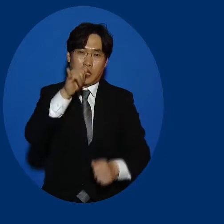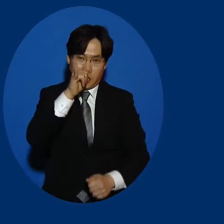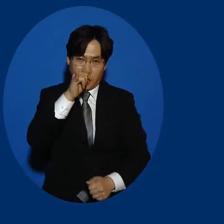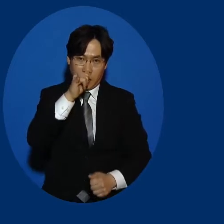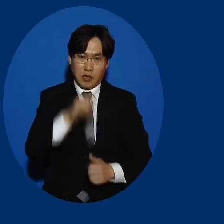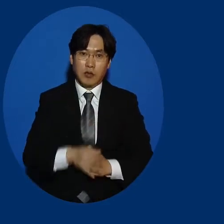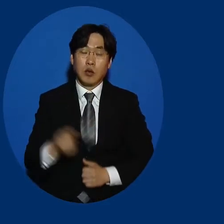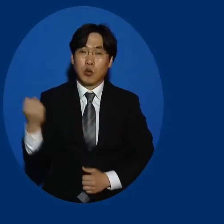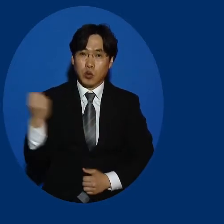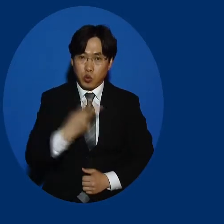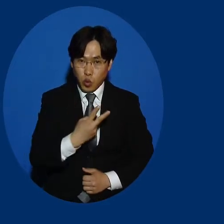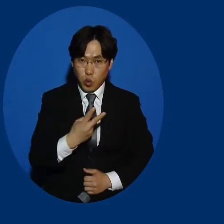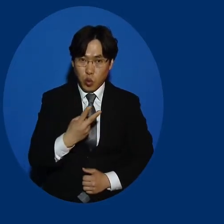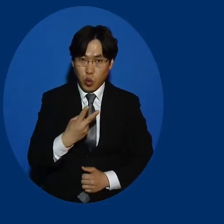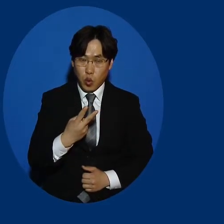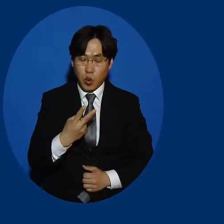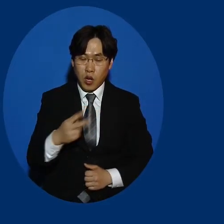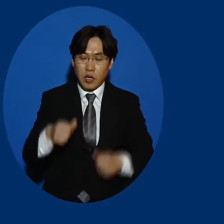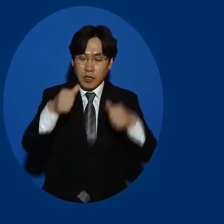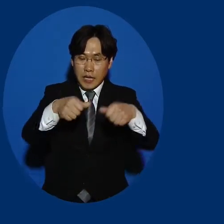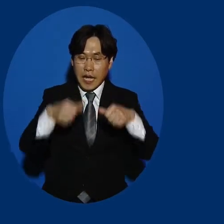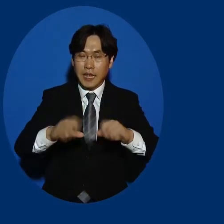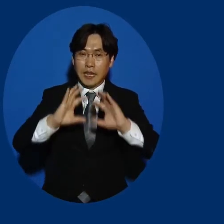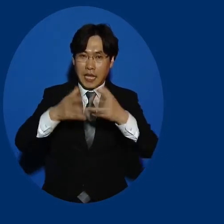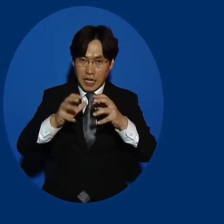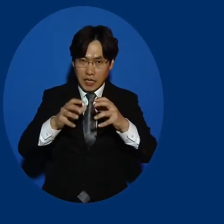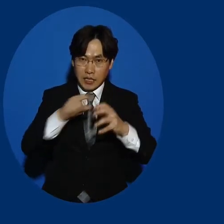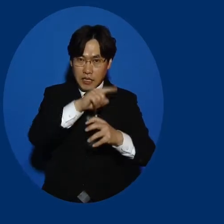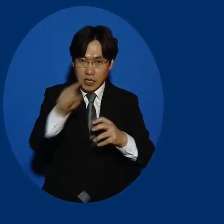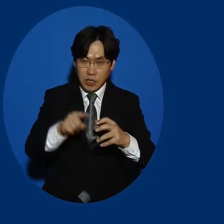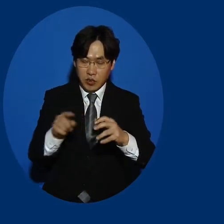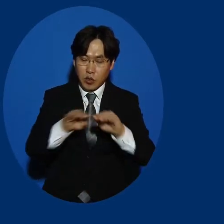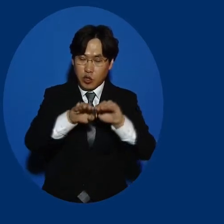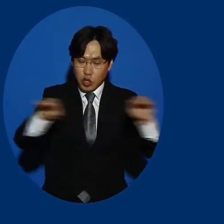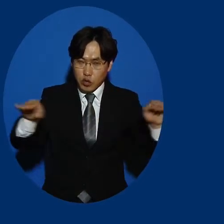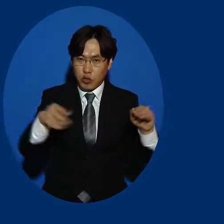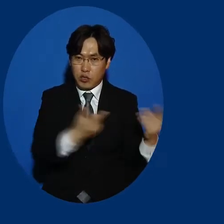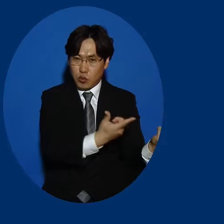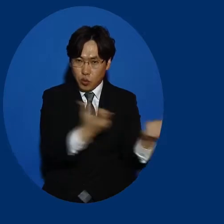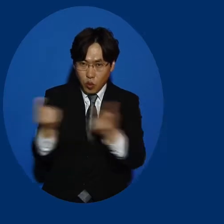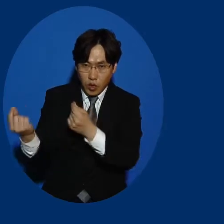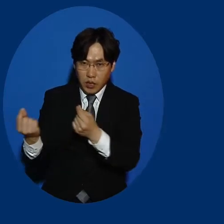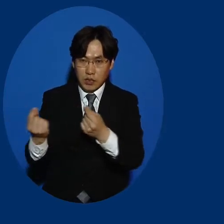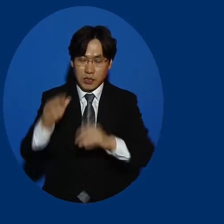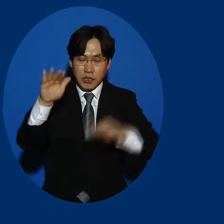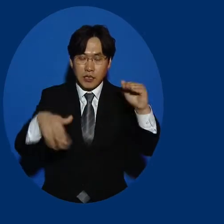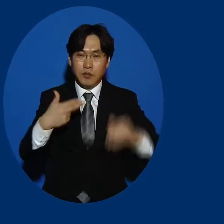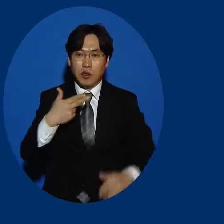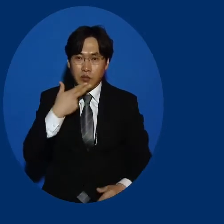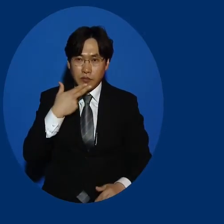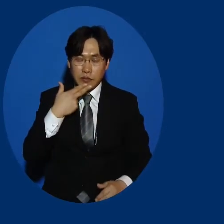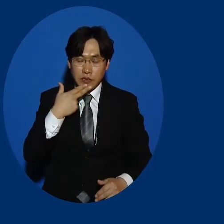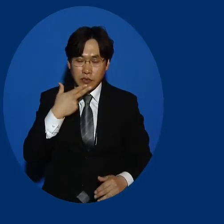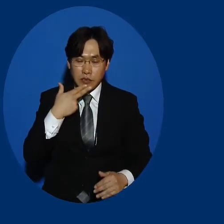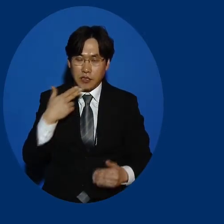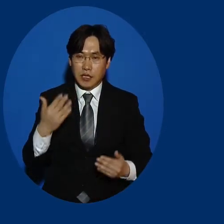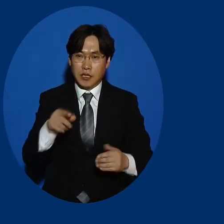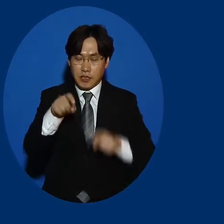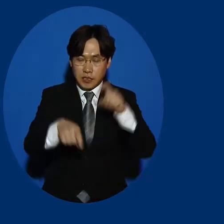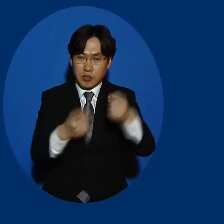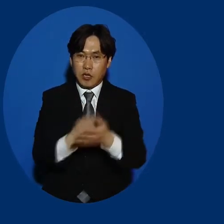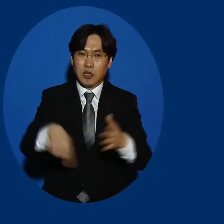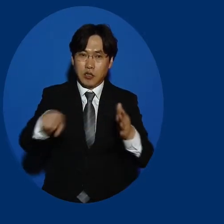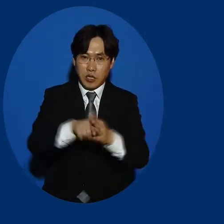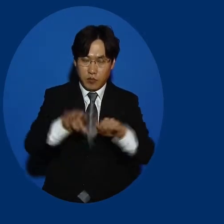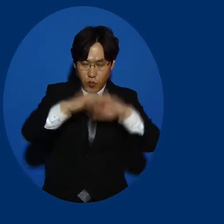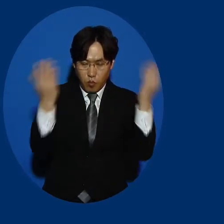것, 그다음에 당사국은 그 이제 이러한 권리를 균등한 기회에 기초하여 차별 없이 실현하기 위하여 모든